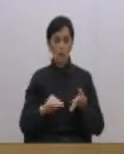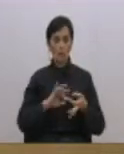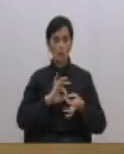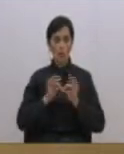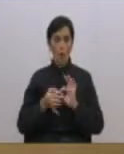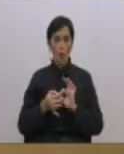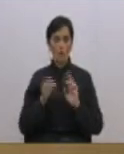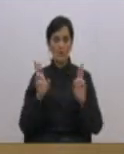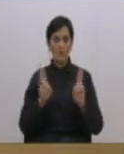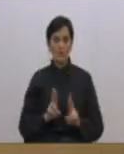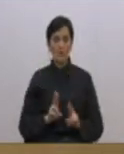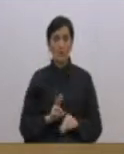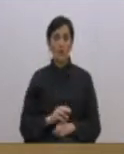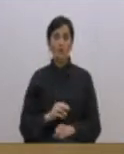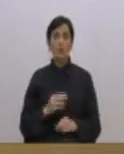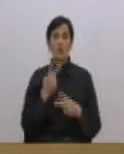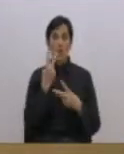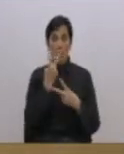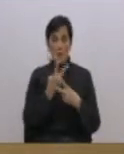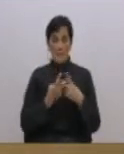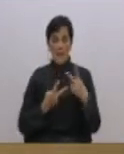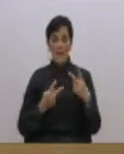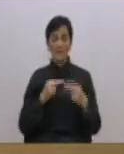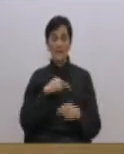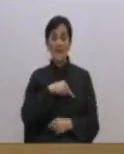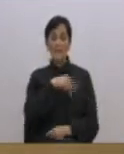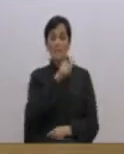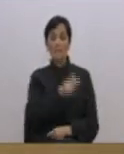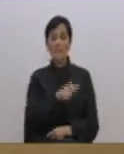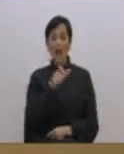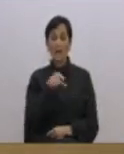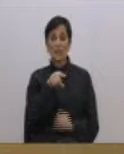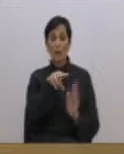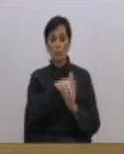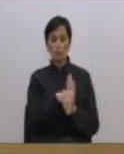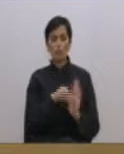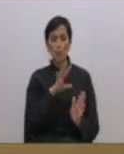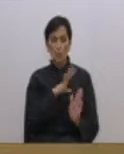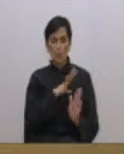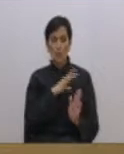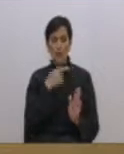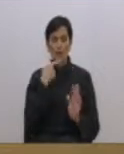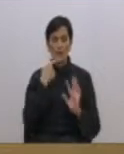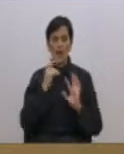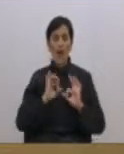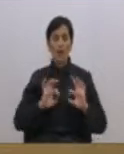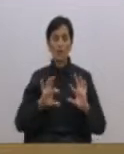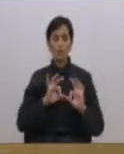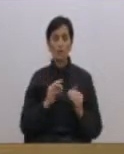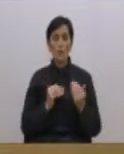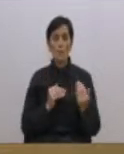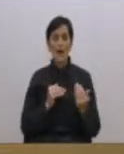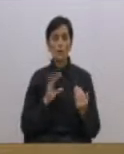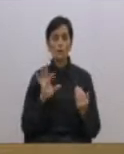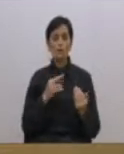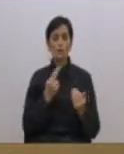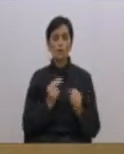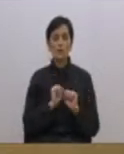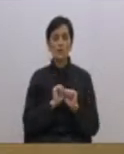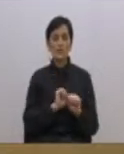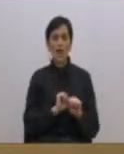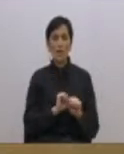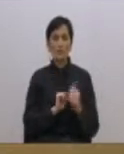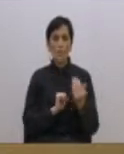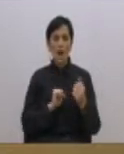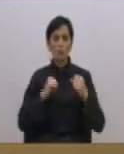de standardi Penitenciul este tânăm șomlep tân dacă au șirebit cu găcete buli, dacă nici nu găcete buli, mati socialuri datsua,